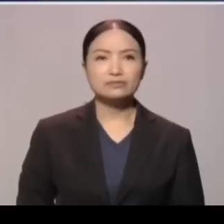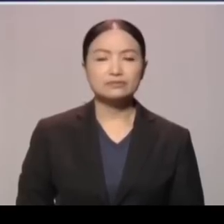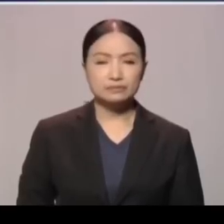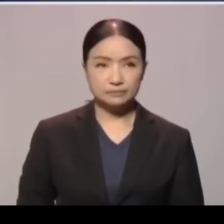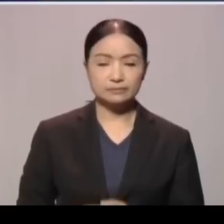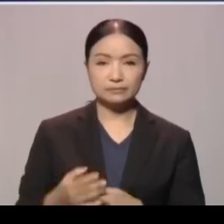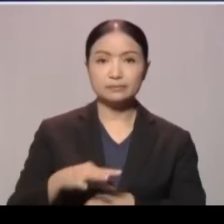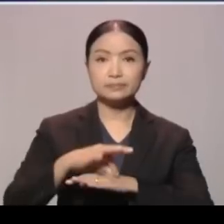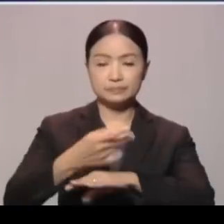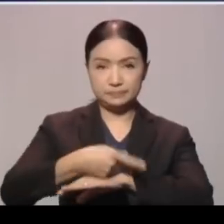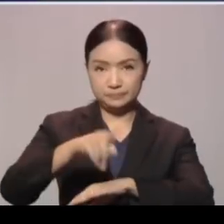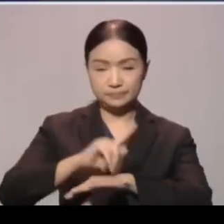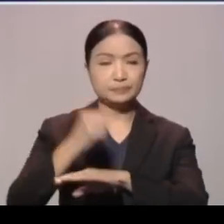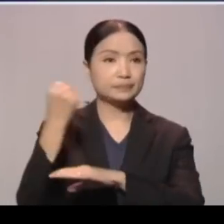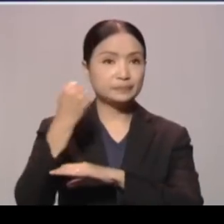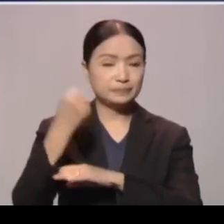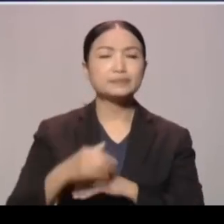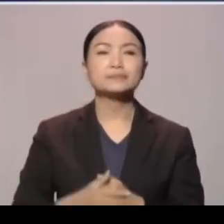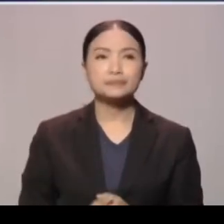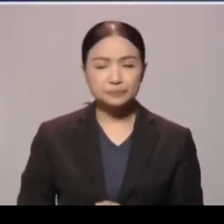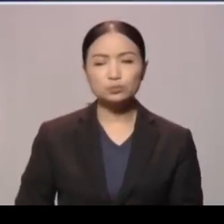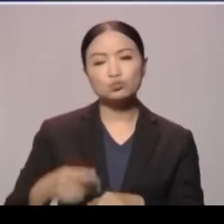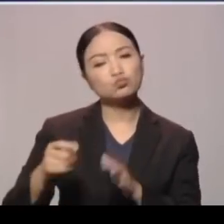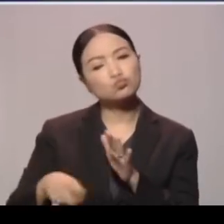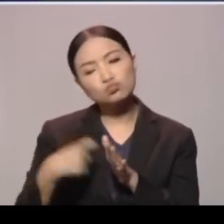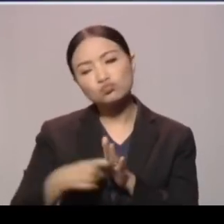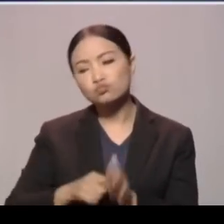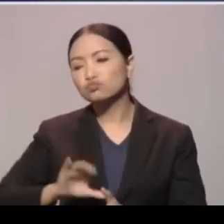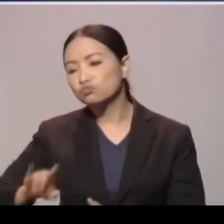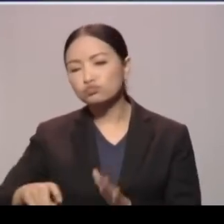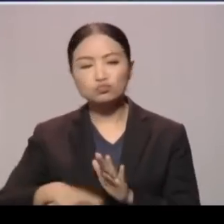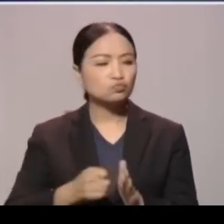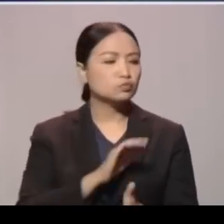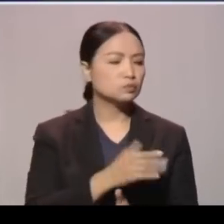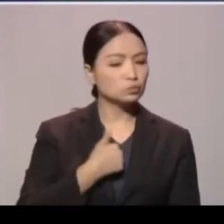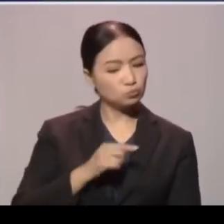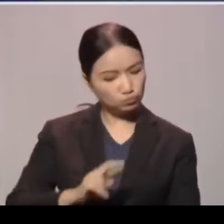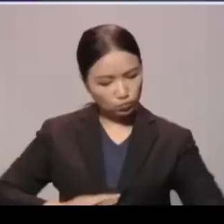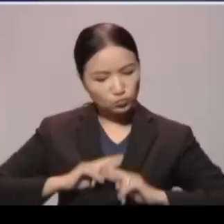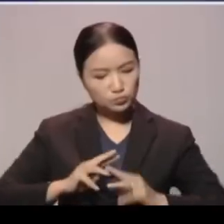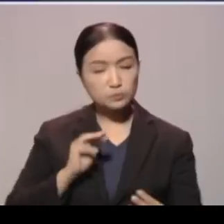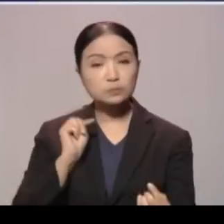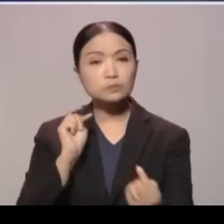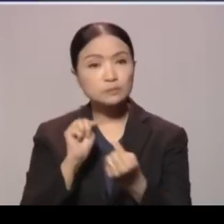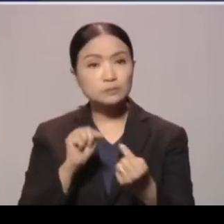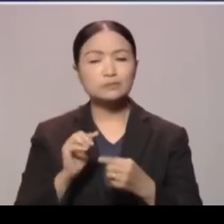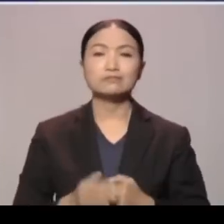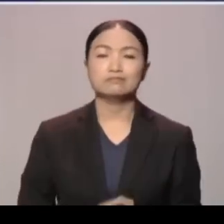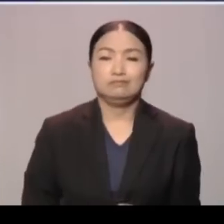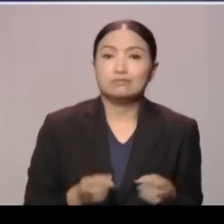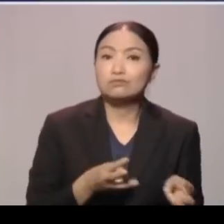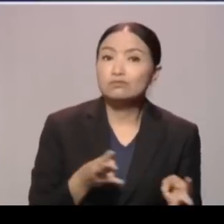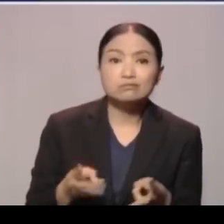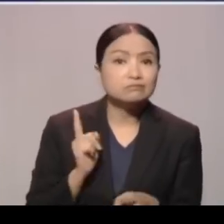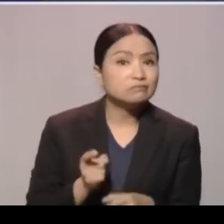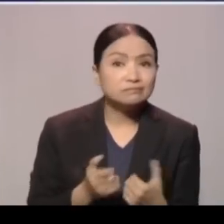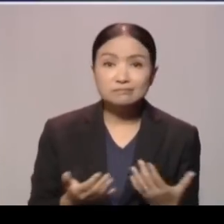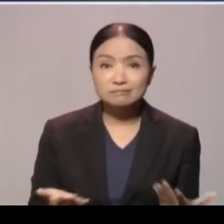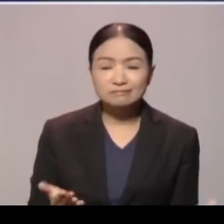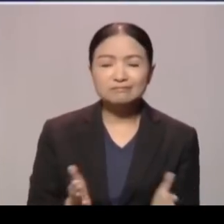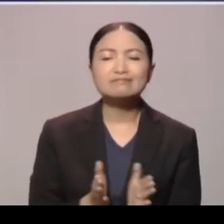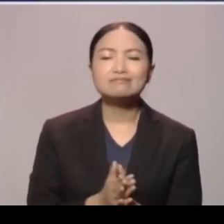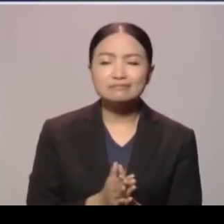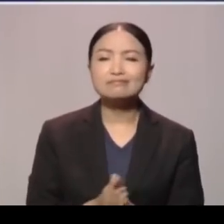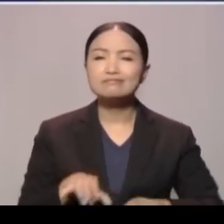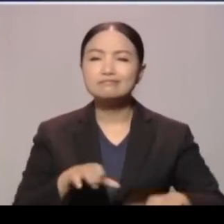ของตำแหน่งประธานรัฐสภาแต่ละพรรคก็ยกเหตุผลต่างๆนานาว่าตัวเองเหมาะสมที่สุดนะคะทางออกจะเป็นยังไงนะควรจะมี